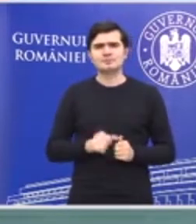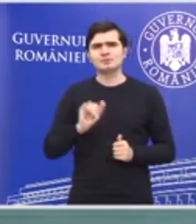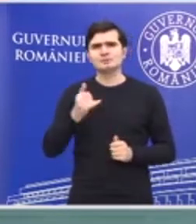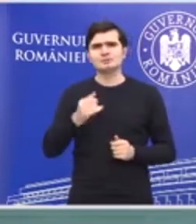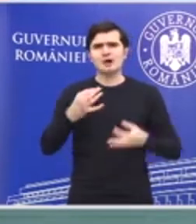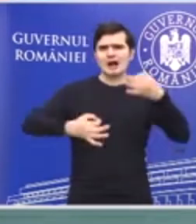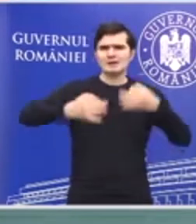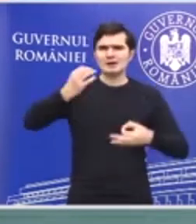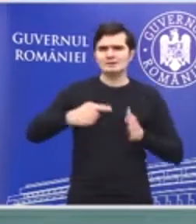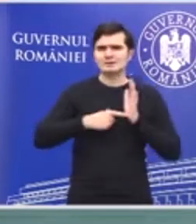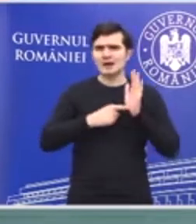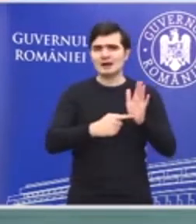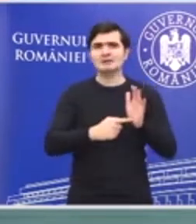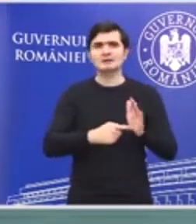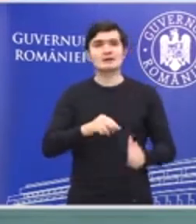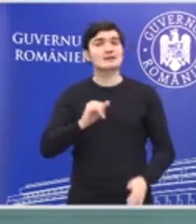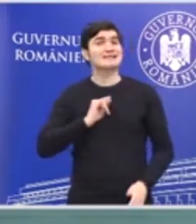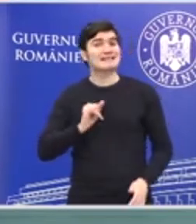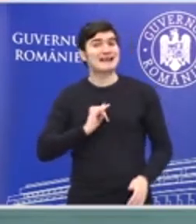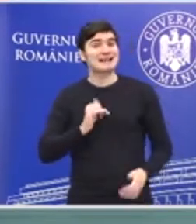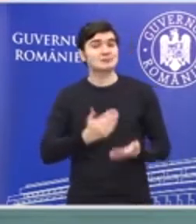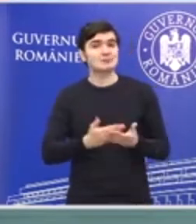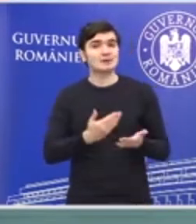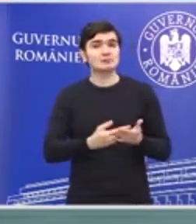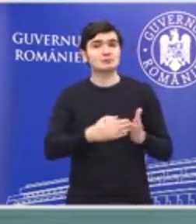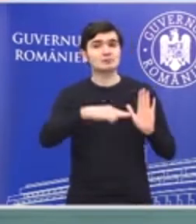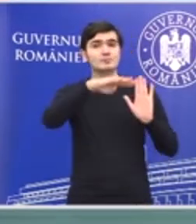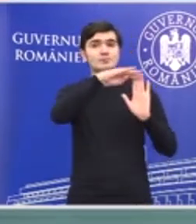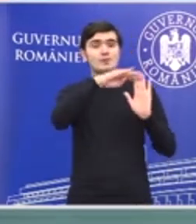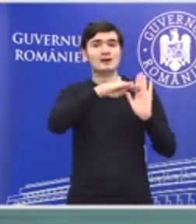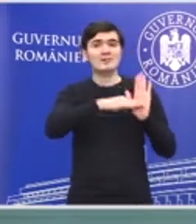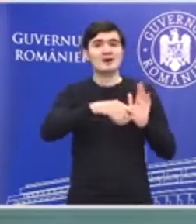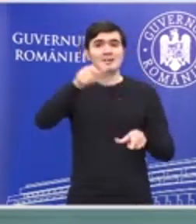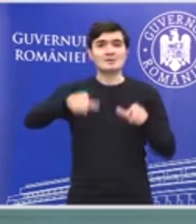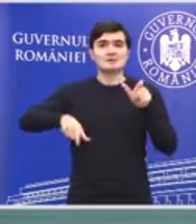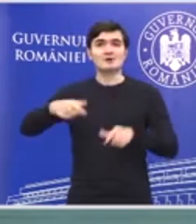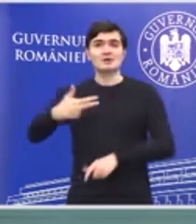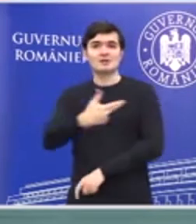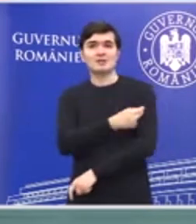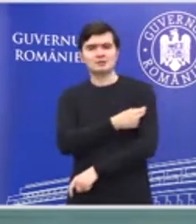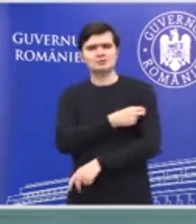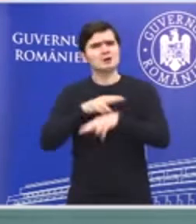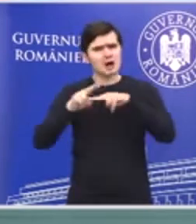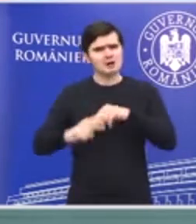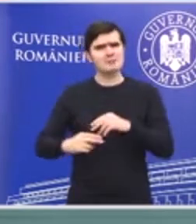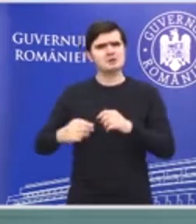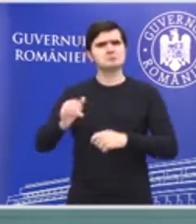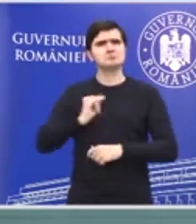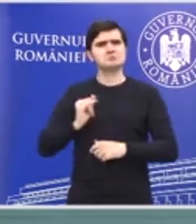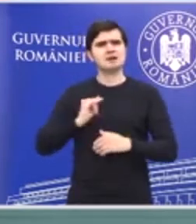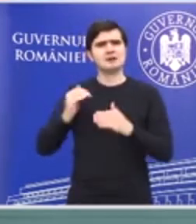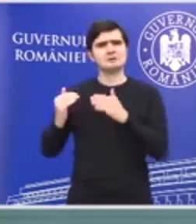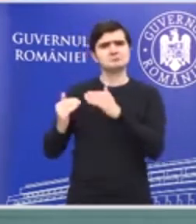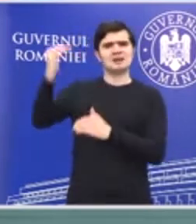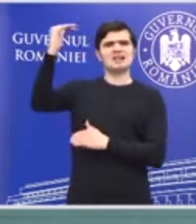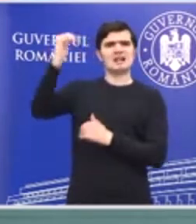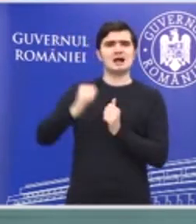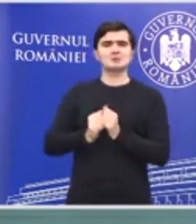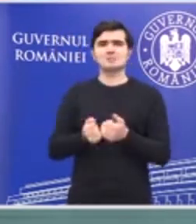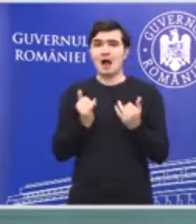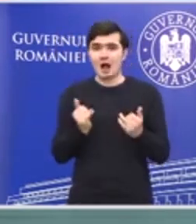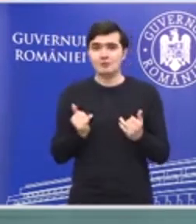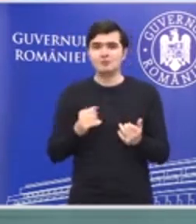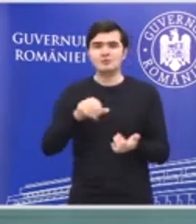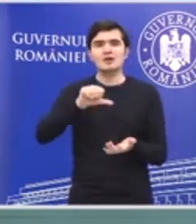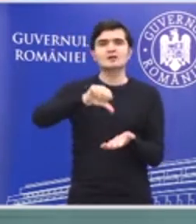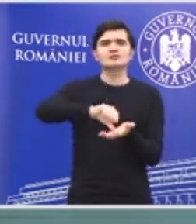că interesul de a se programa al persoanelor în vederea vaccinării este unul ridicat și anume, în momentul de față, în centrele de pildă